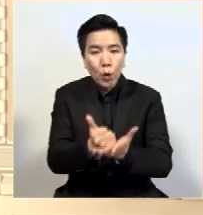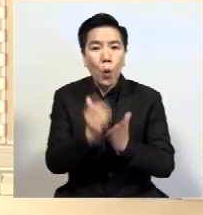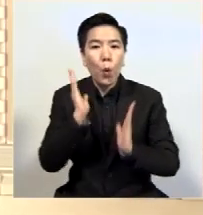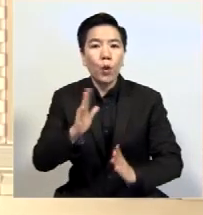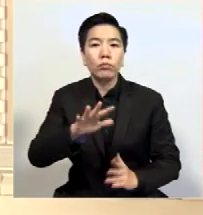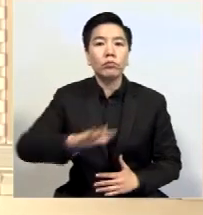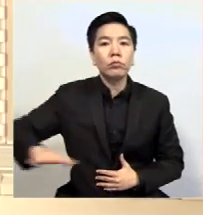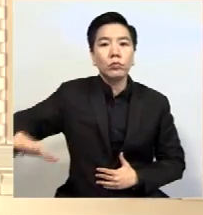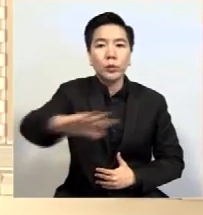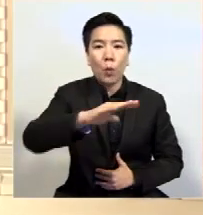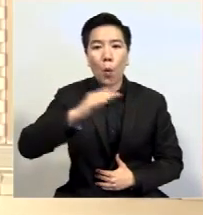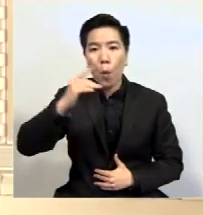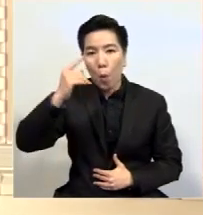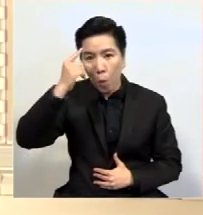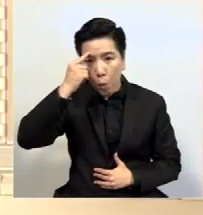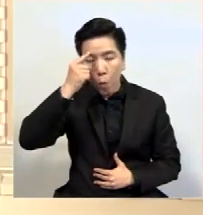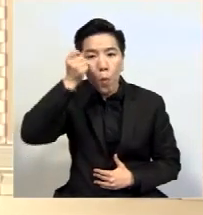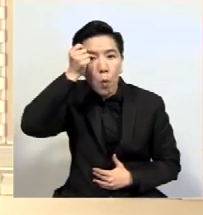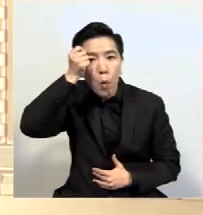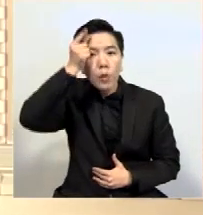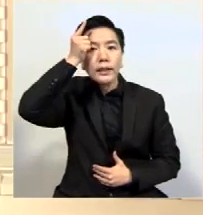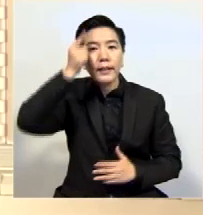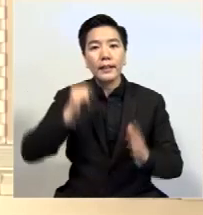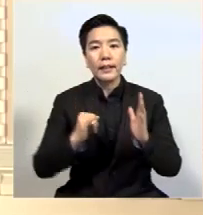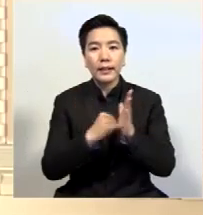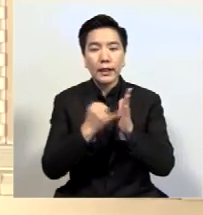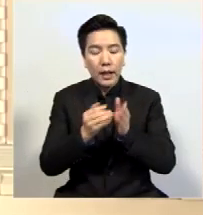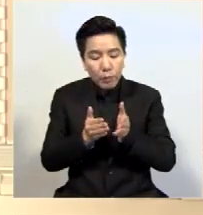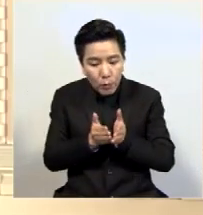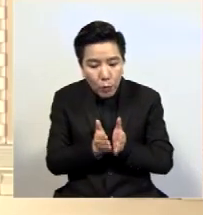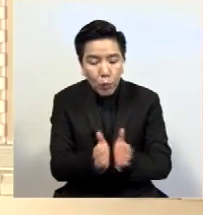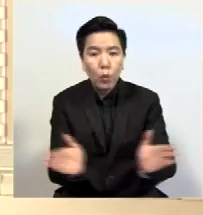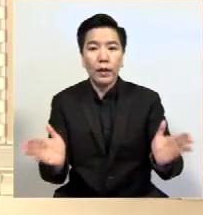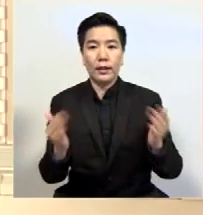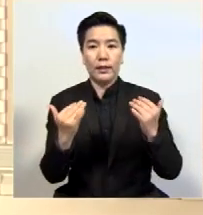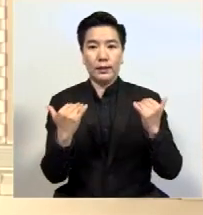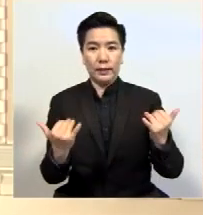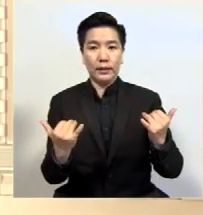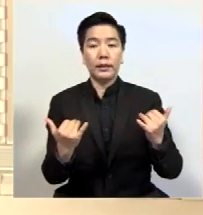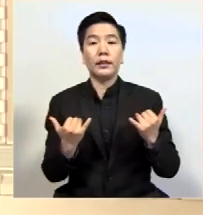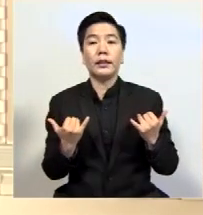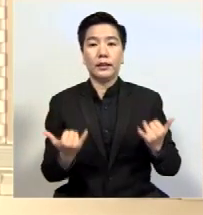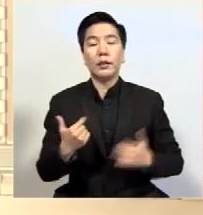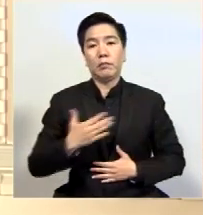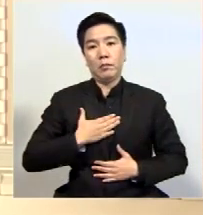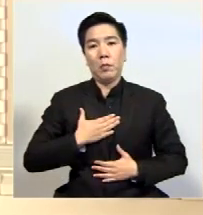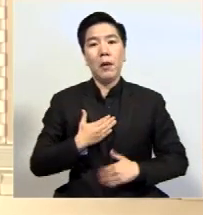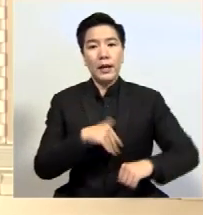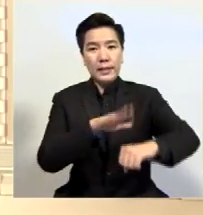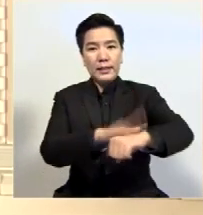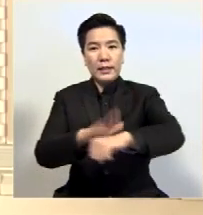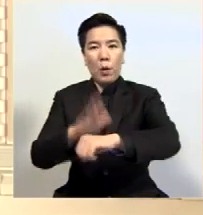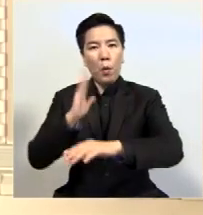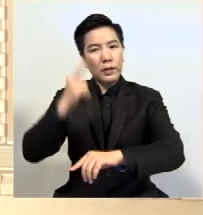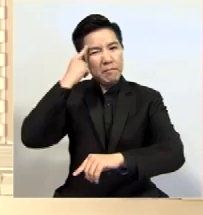นทุกเพศทุกวัยได้รับรู้และเข้าใจข้อมูลได้ง่ายและกว้างขวางยิ่งขึ้นนอกจากนี้ผมขอเตือนกลุ่มคนที่